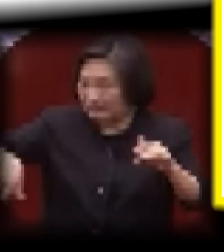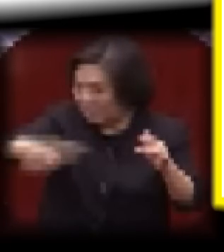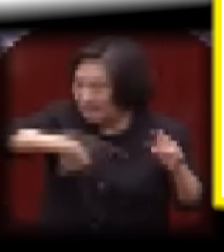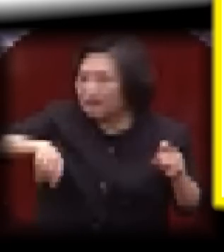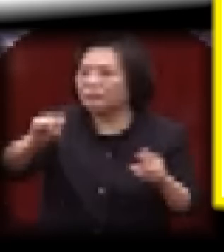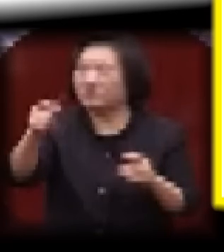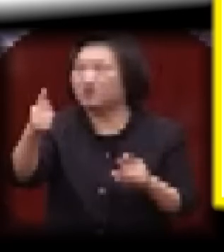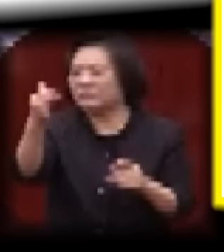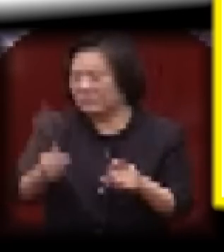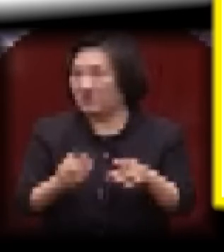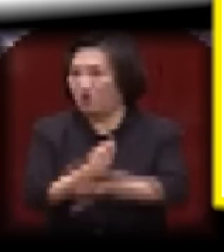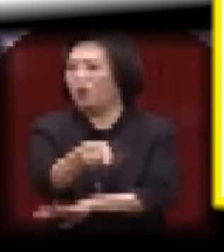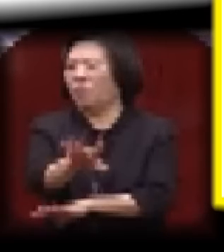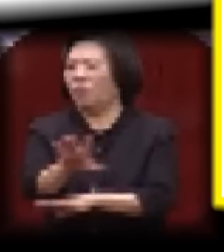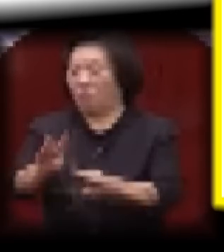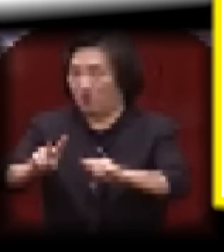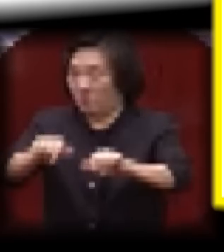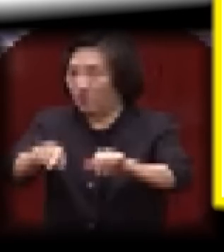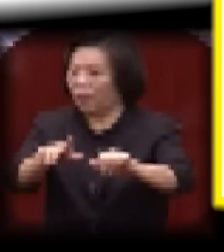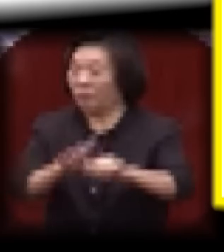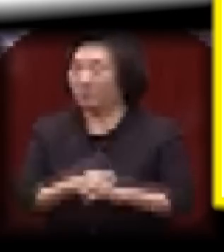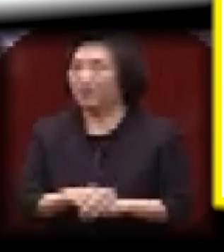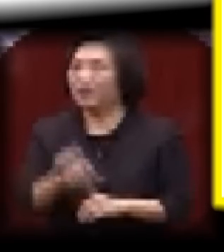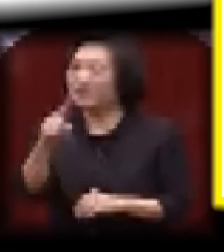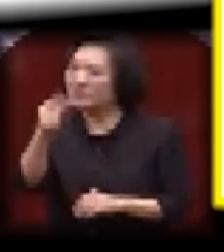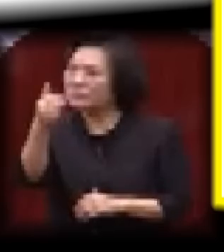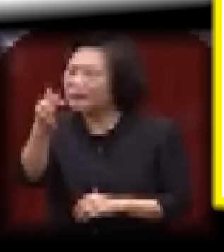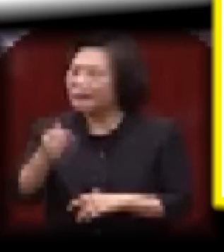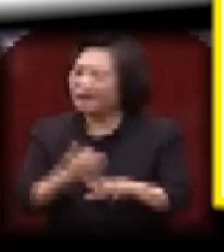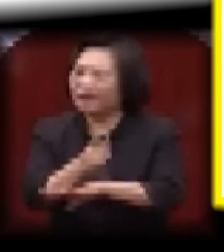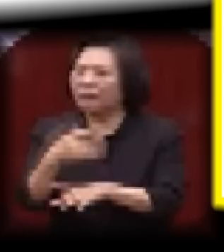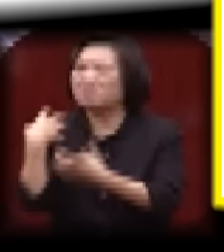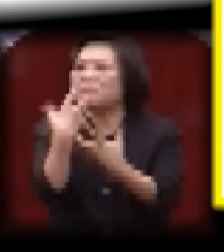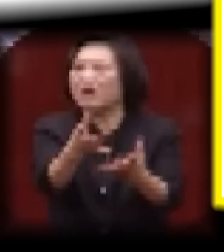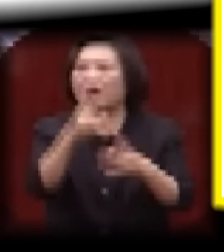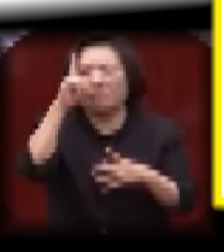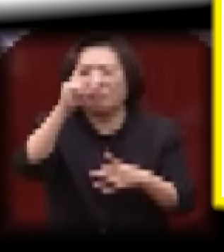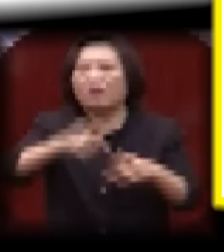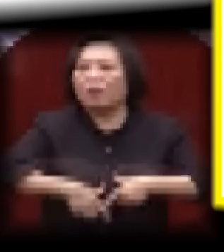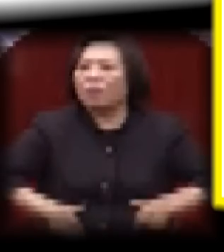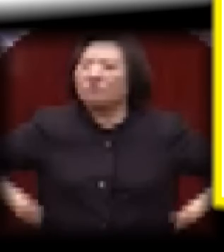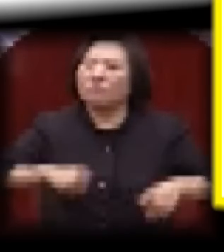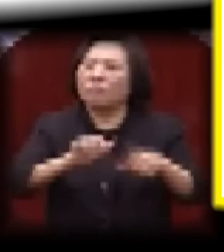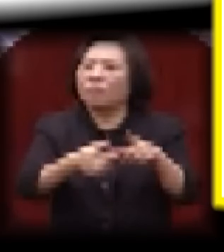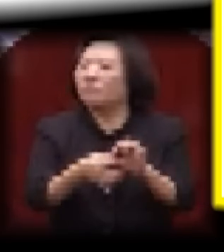右。150亿的地为什么交给元雄开发权利金零，